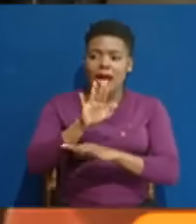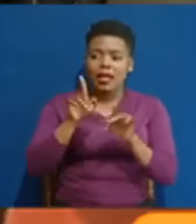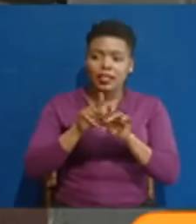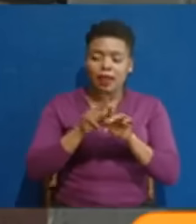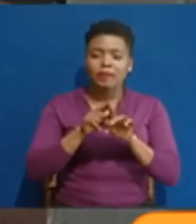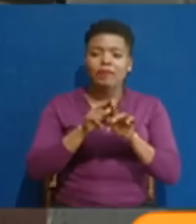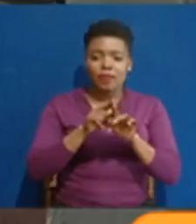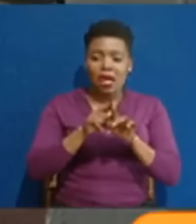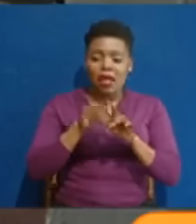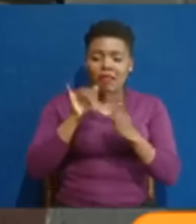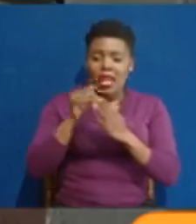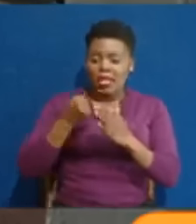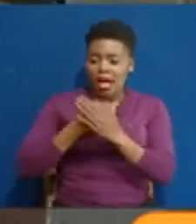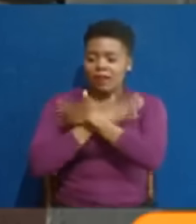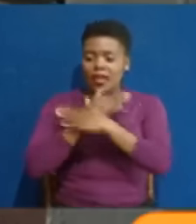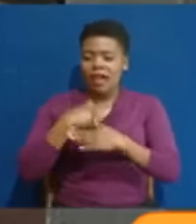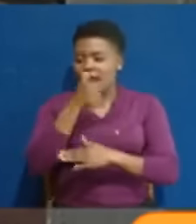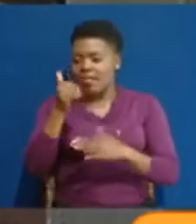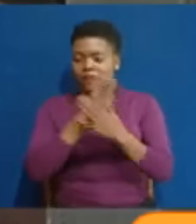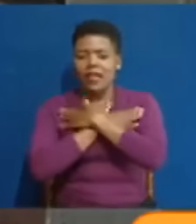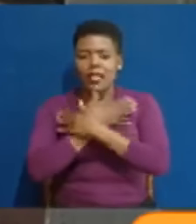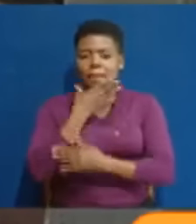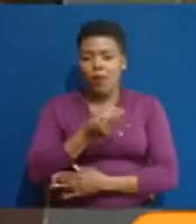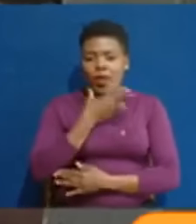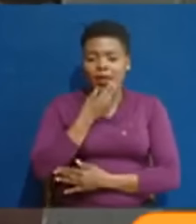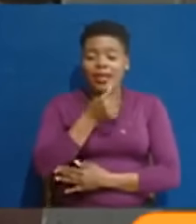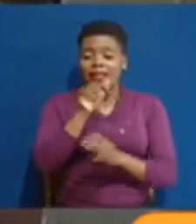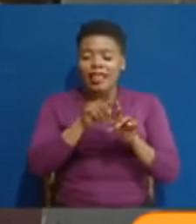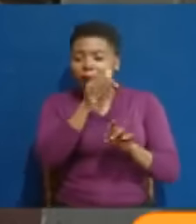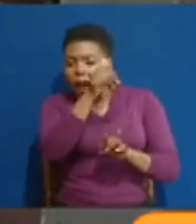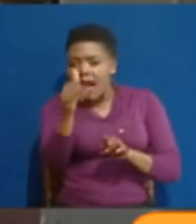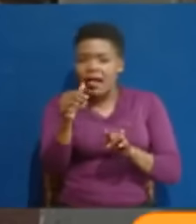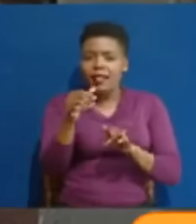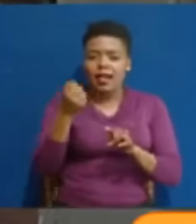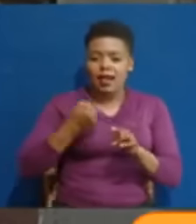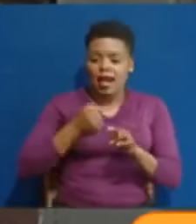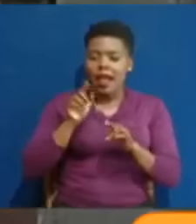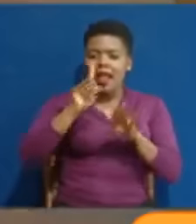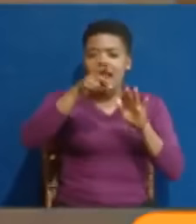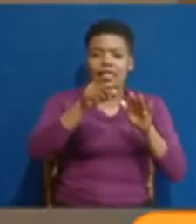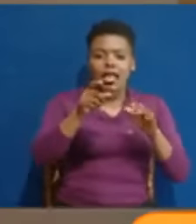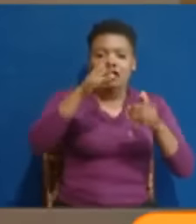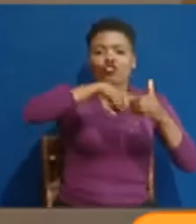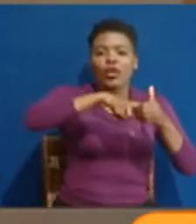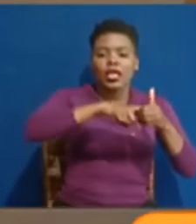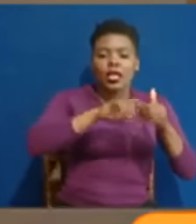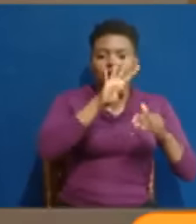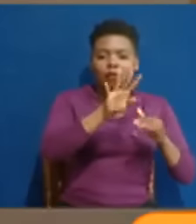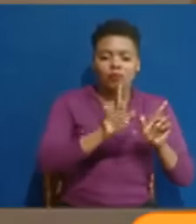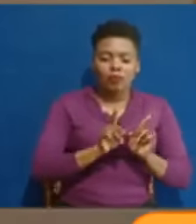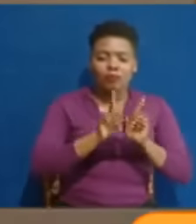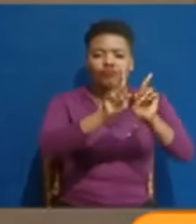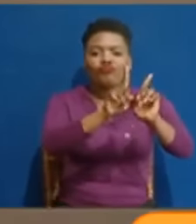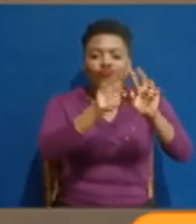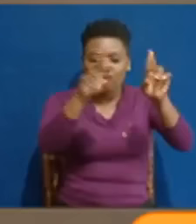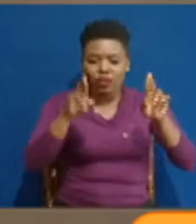alikuwa na rafiki wa kiume. Kulikuwepo msichana mwingine pia aliyekuwa amejiunga nao. Wanne hao walielekea kwenye chumba cha